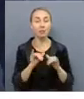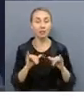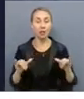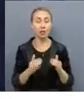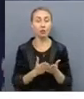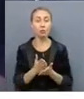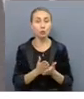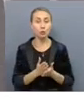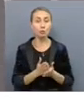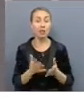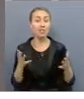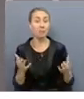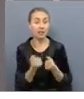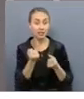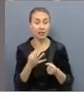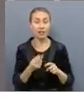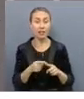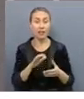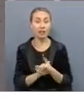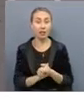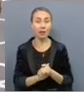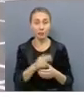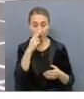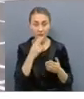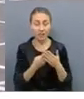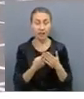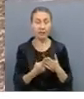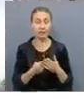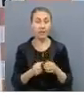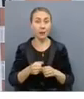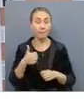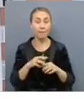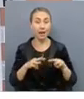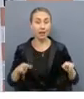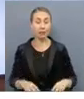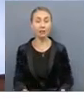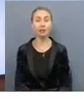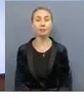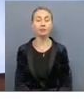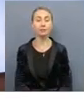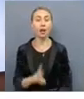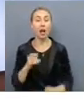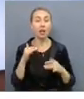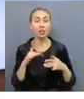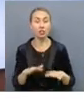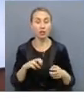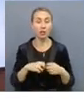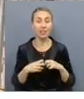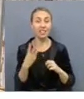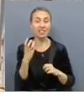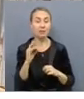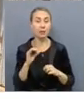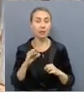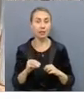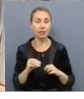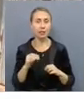службы офицеров-спасателей ознакомились представители Сената парламента. Как решают проблему трехсменки в